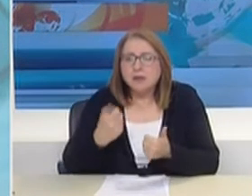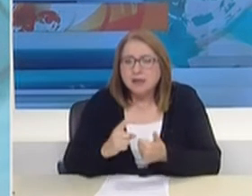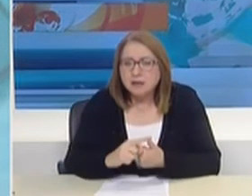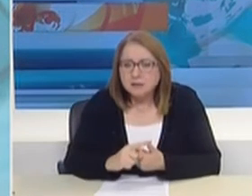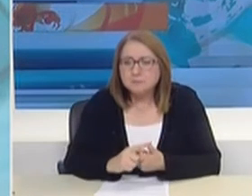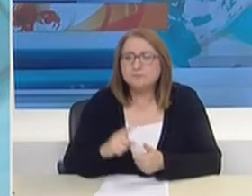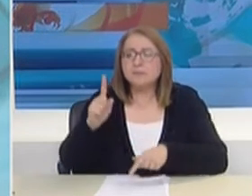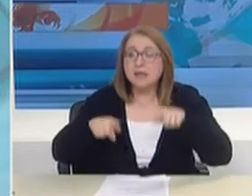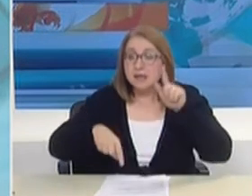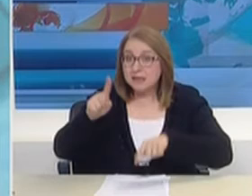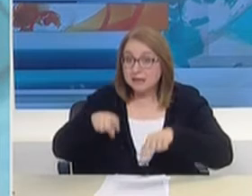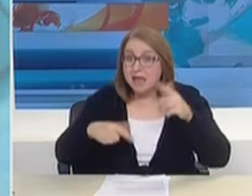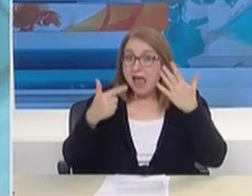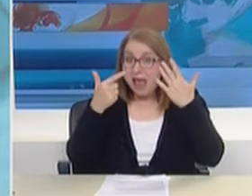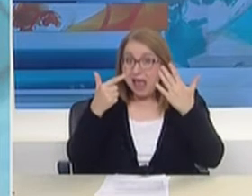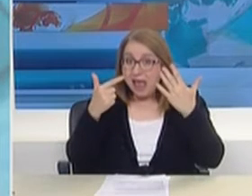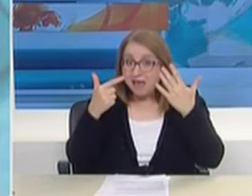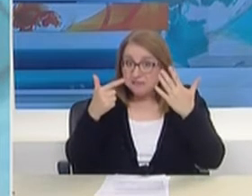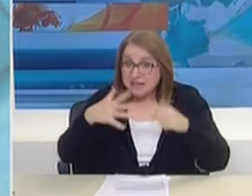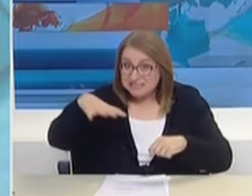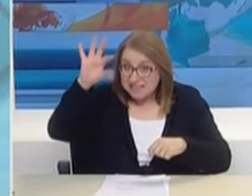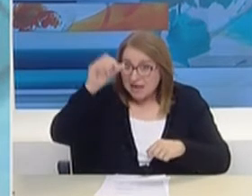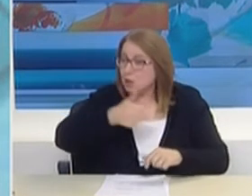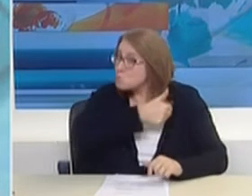και 7 από αυτούς αρχικώς είχαν μόνο διάρρεια.